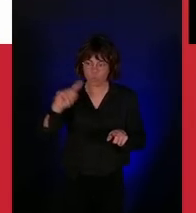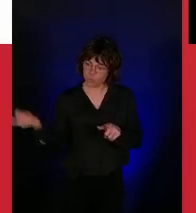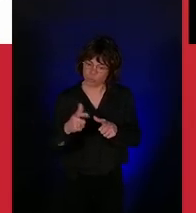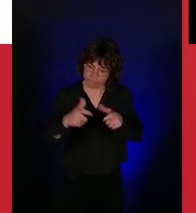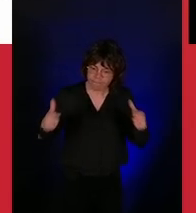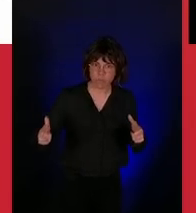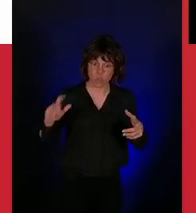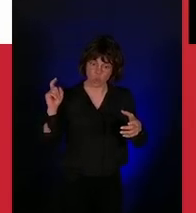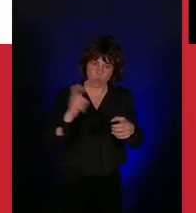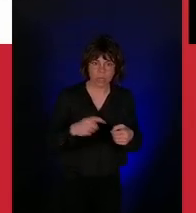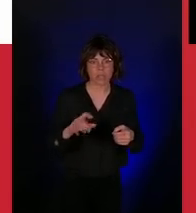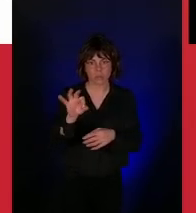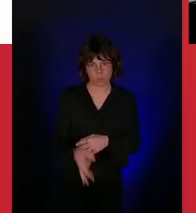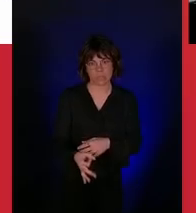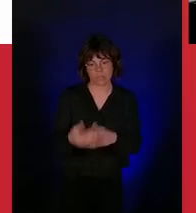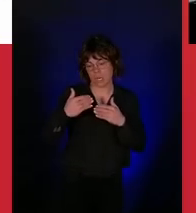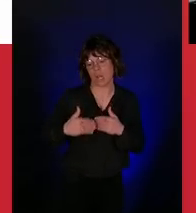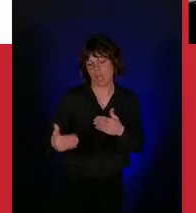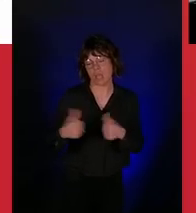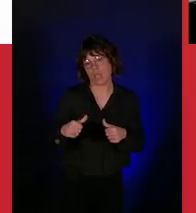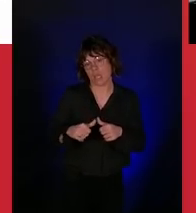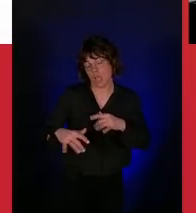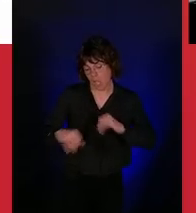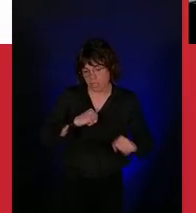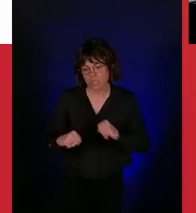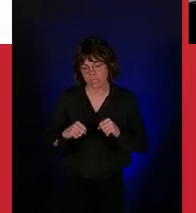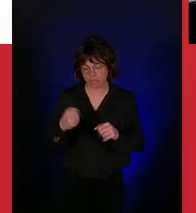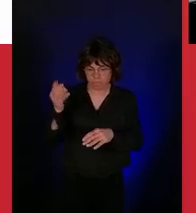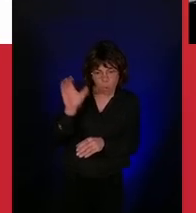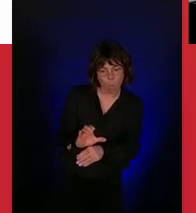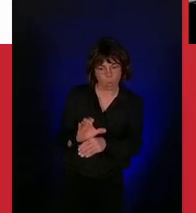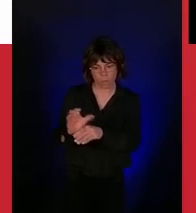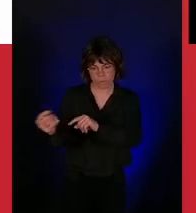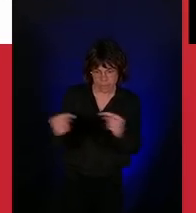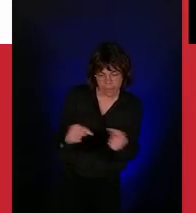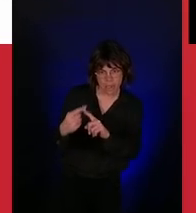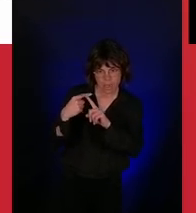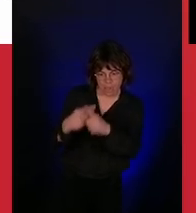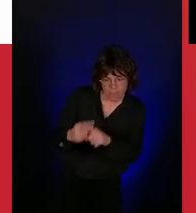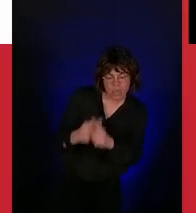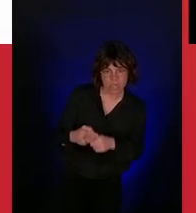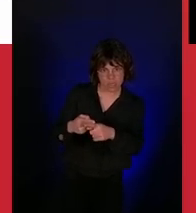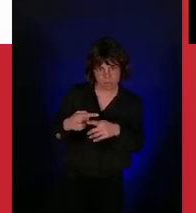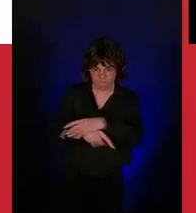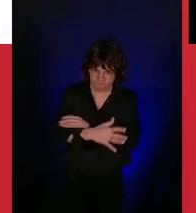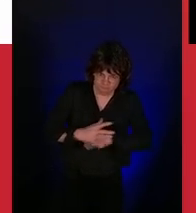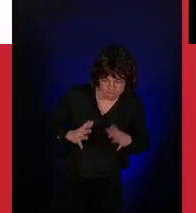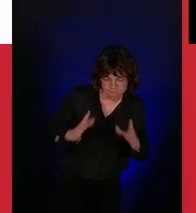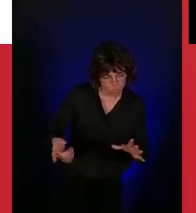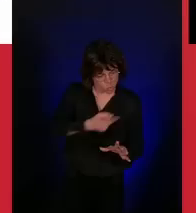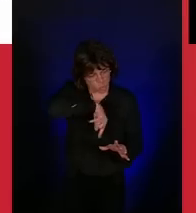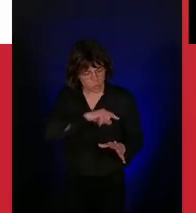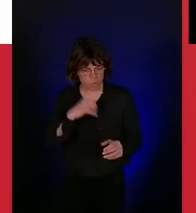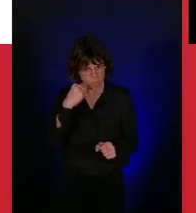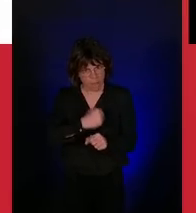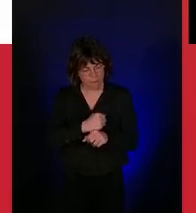été amenés et serons amenés à agir, proposer, s'opposer, négocier, se mobiliser, travailler